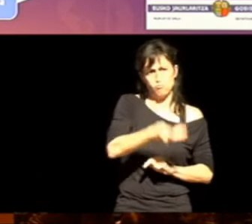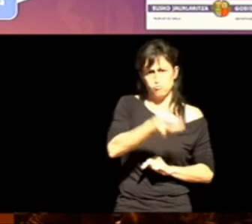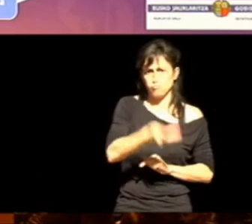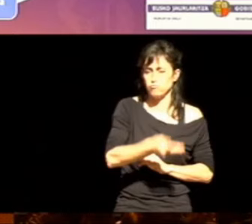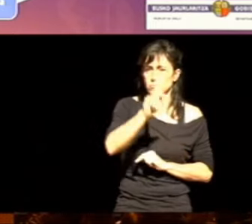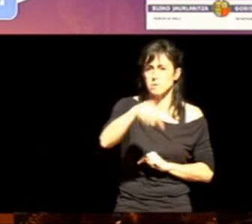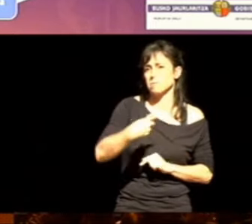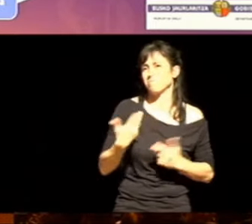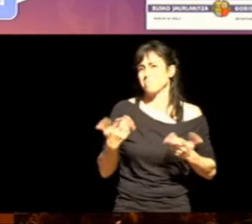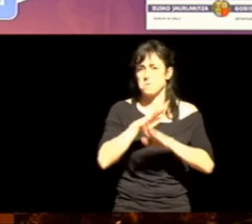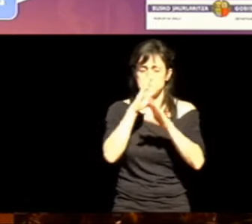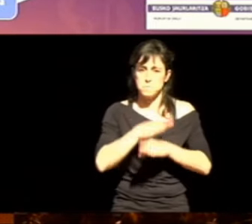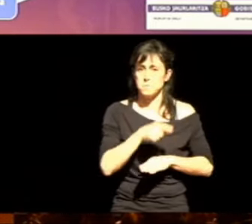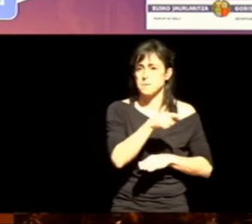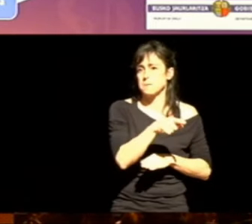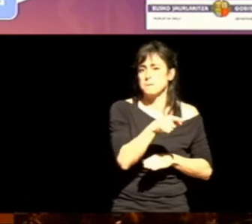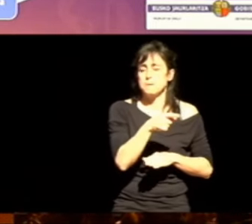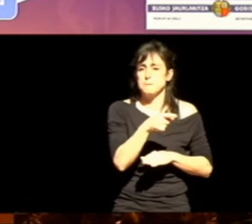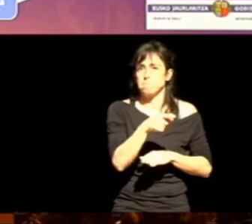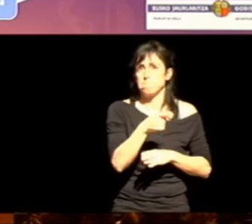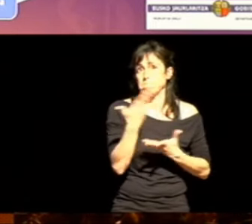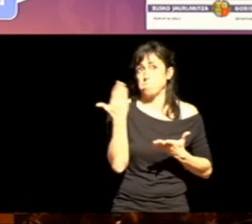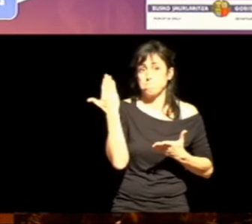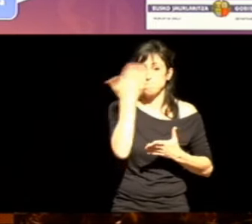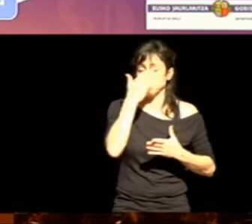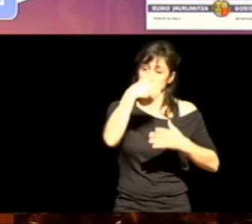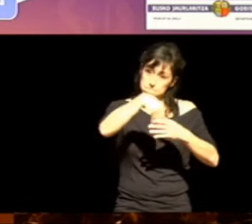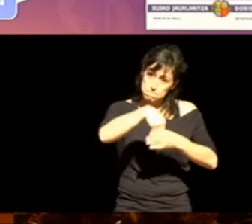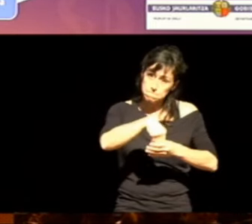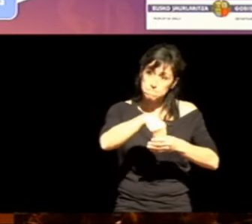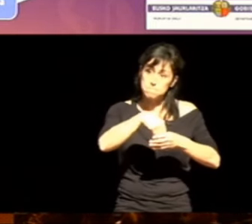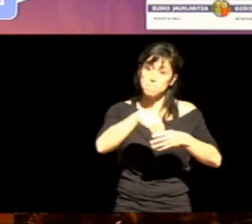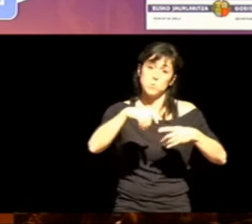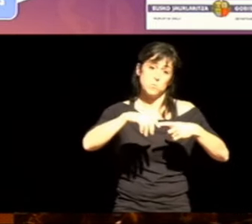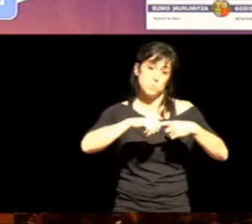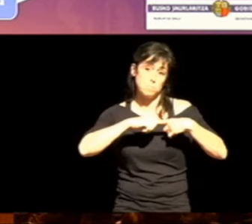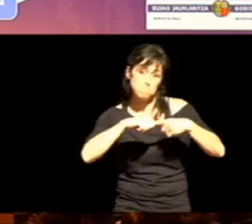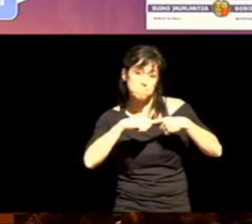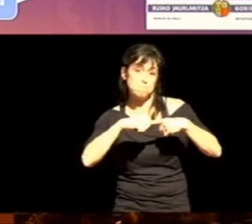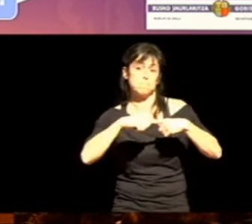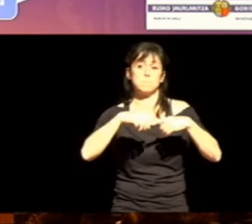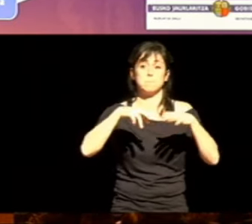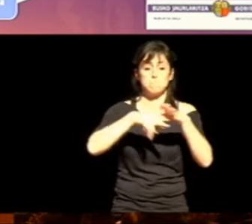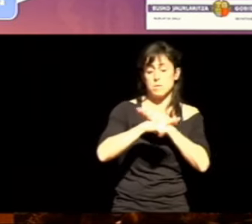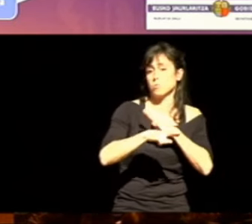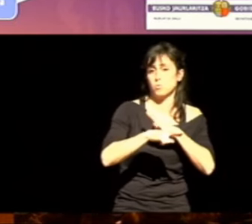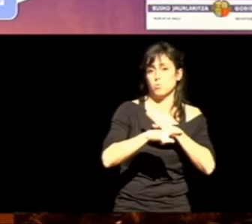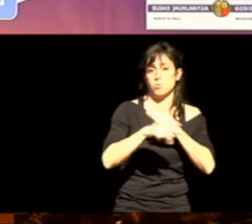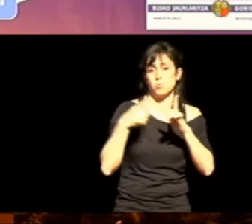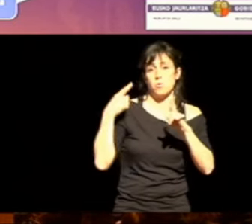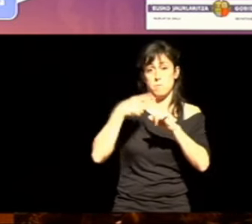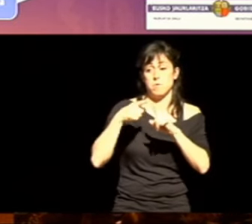dira, baliabide ikastetxetan egiten diren baliabide materialak hori sustatu alizateko. Lehenengoa da,